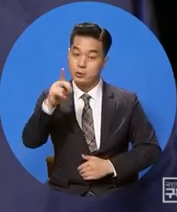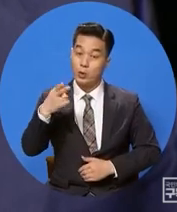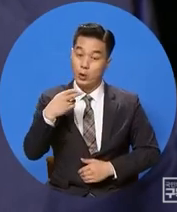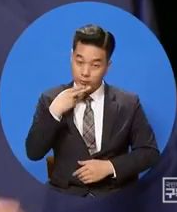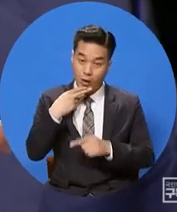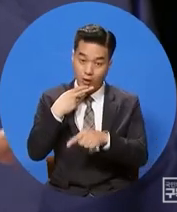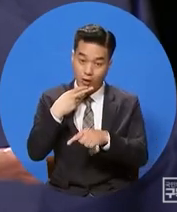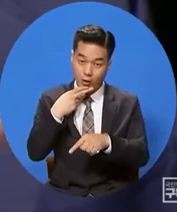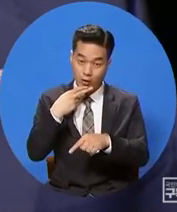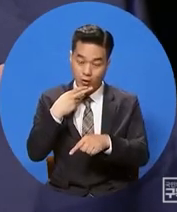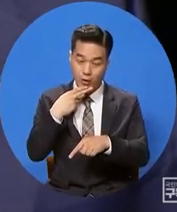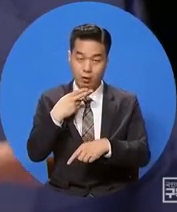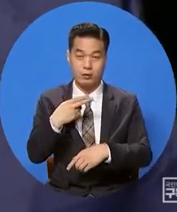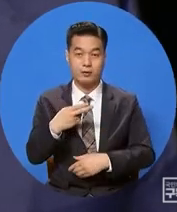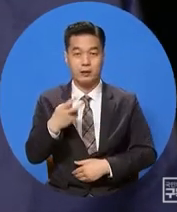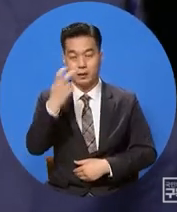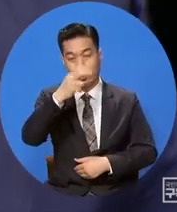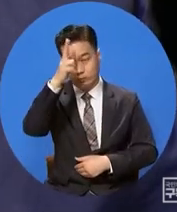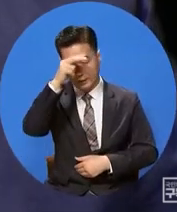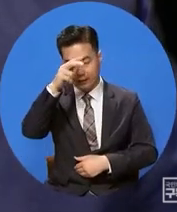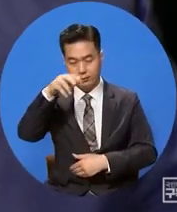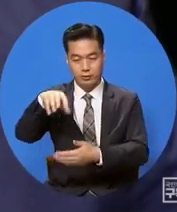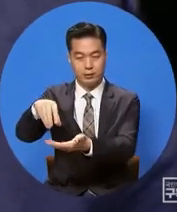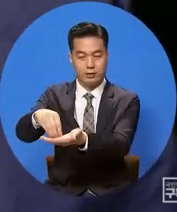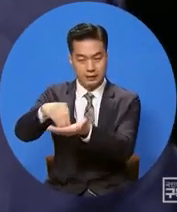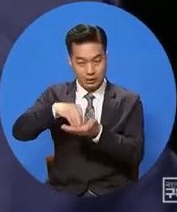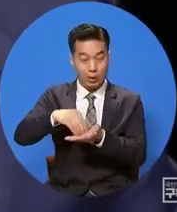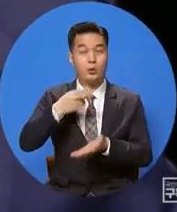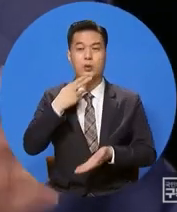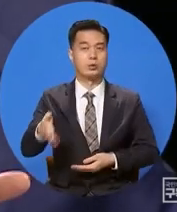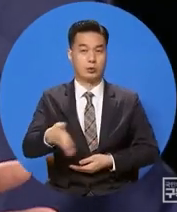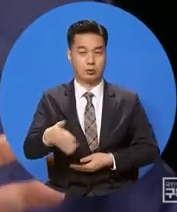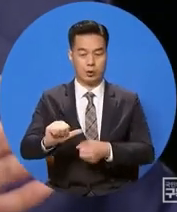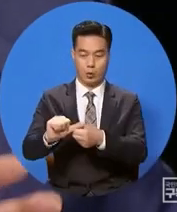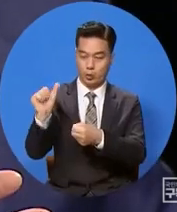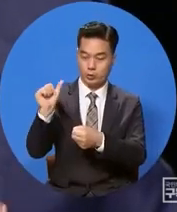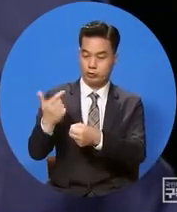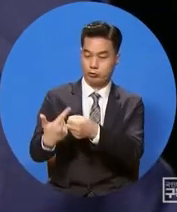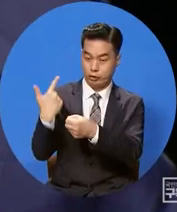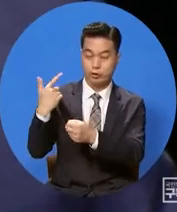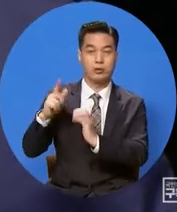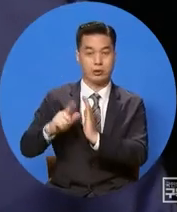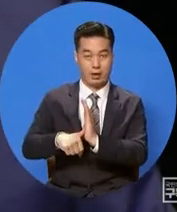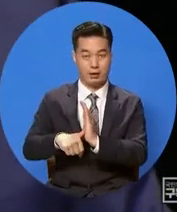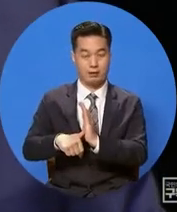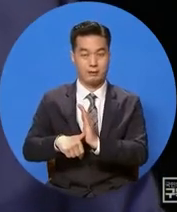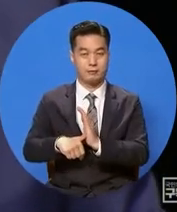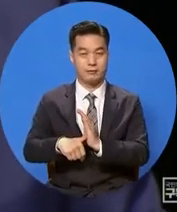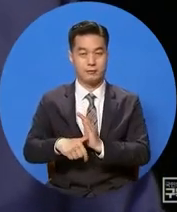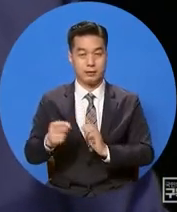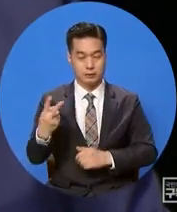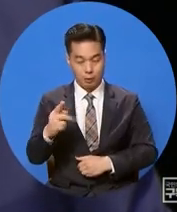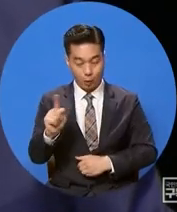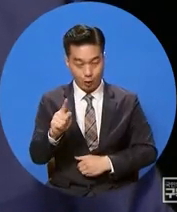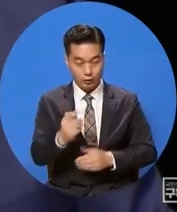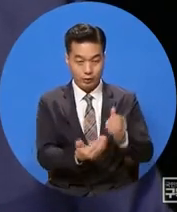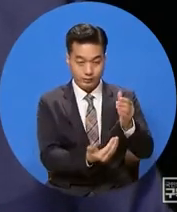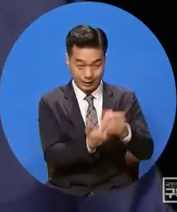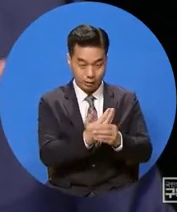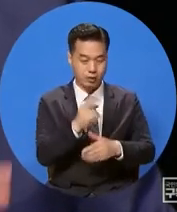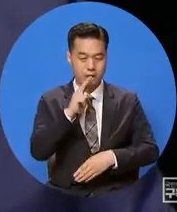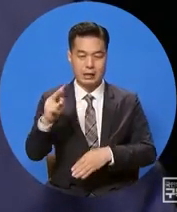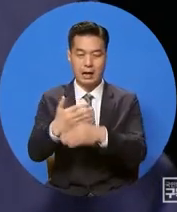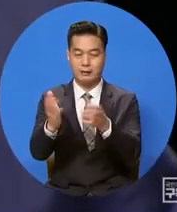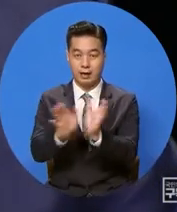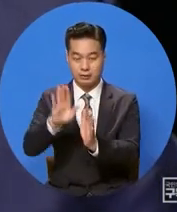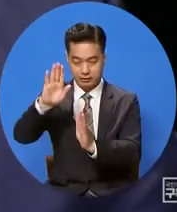했고 예. 검찰에서 입건을 안 했고 예. 5년 전에 6년 예. 전에 그리고 또 어떤 사건은